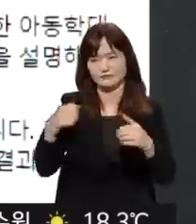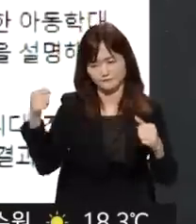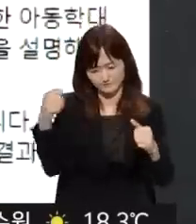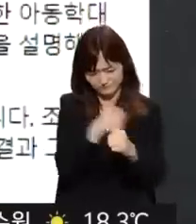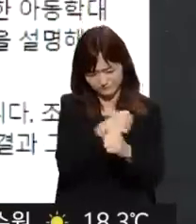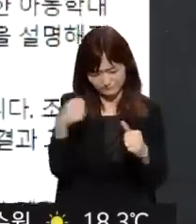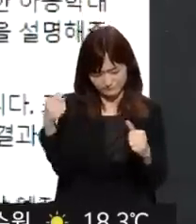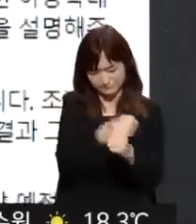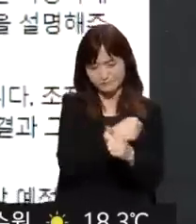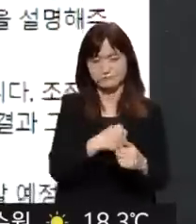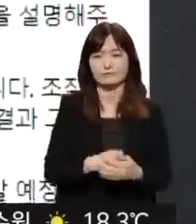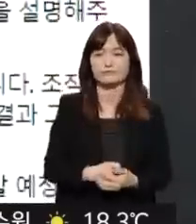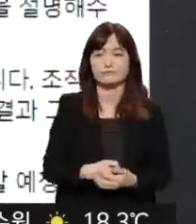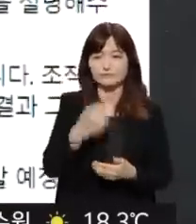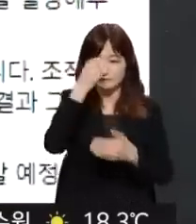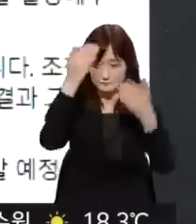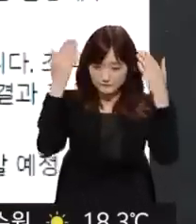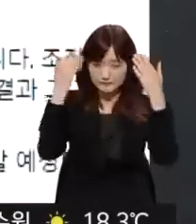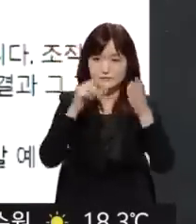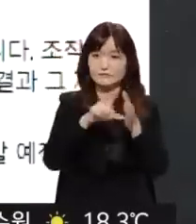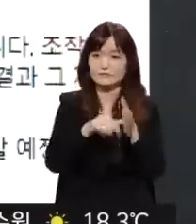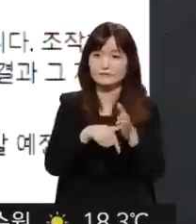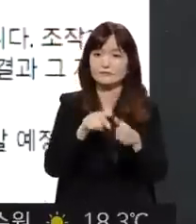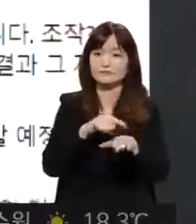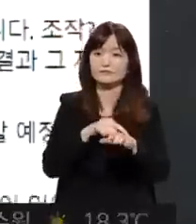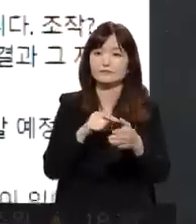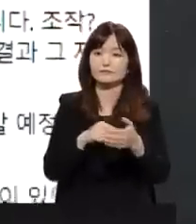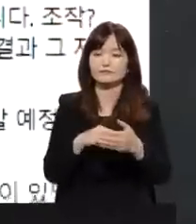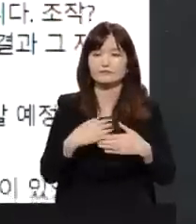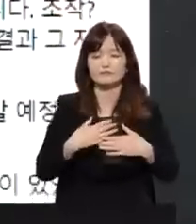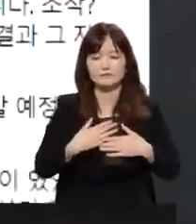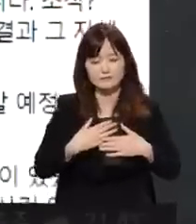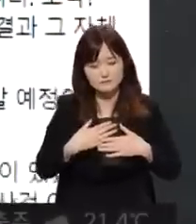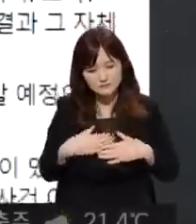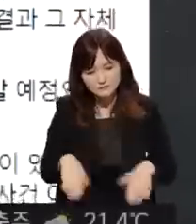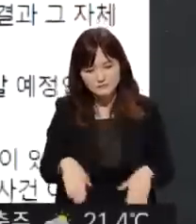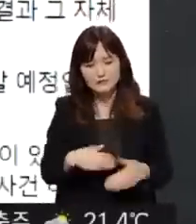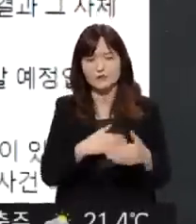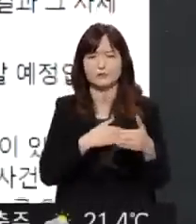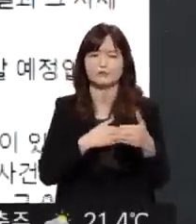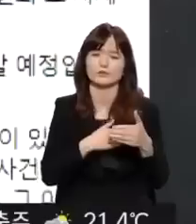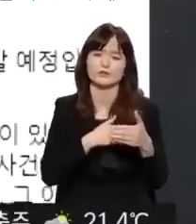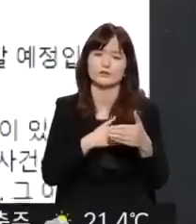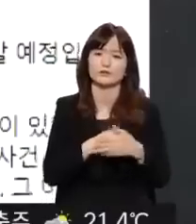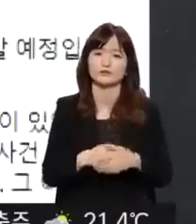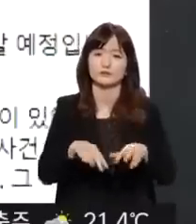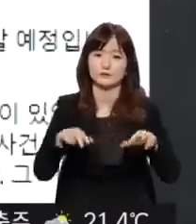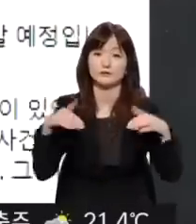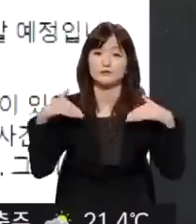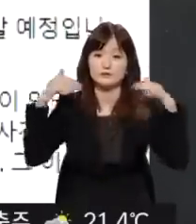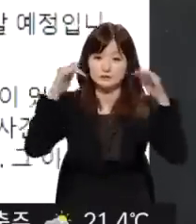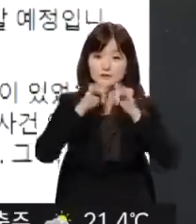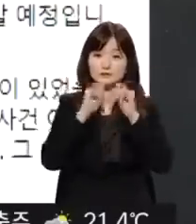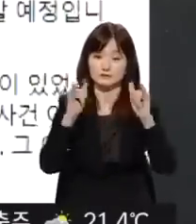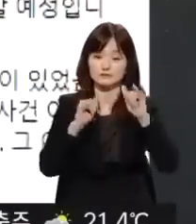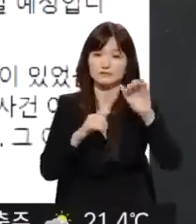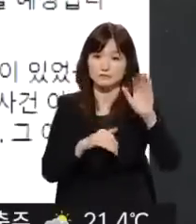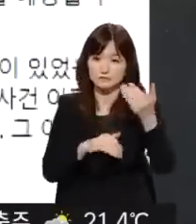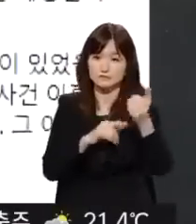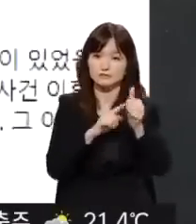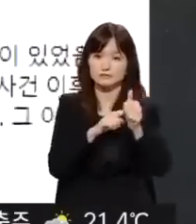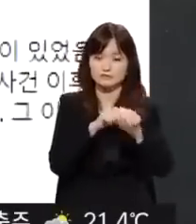좀 당했다고 합니다 그래서 고등학교 때까지는 심신이 너무 힘들고 불안했다라고 얘기를 하고 이제 성인이 되어서